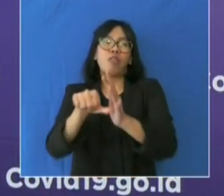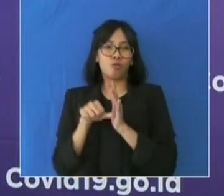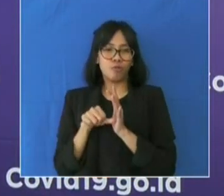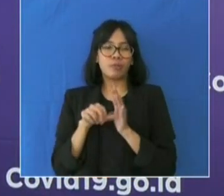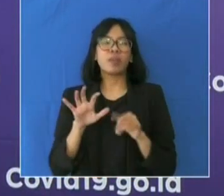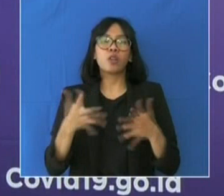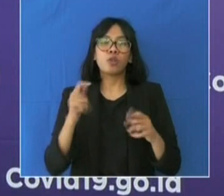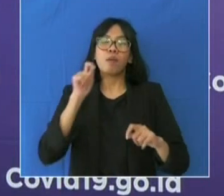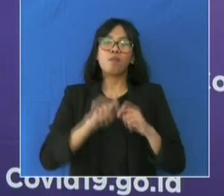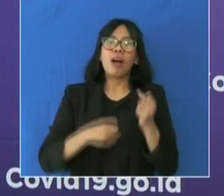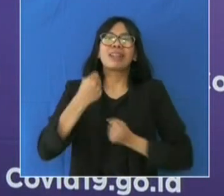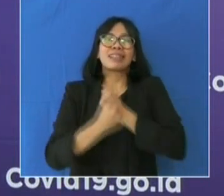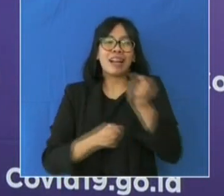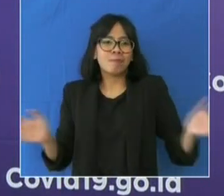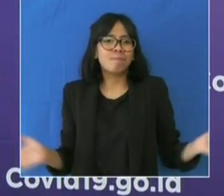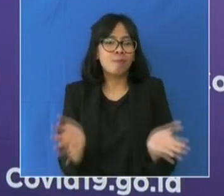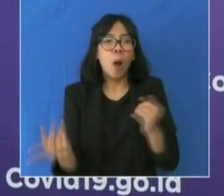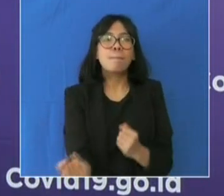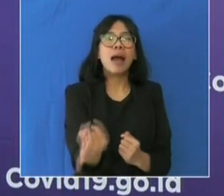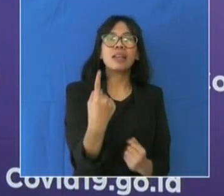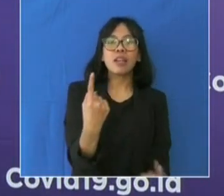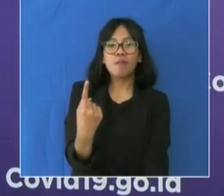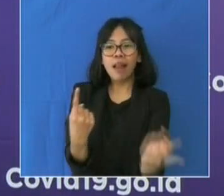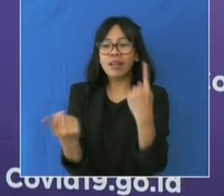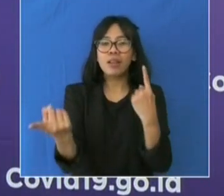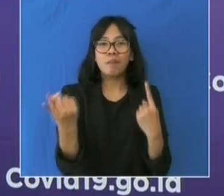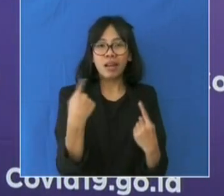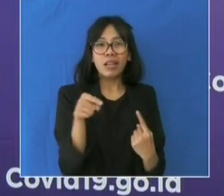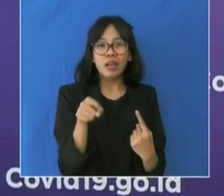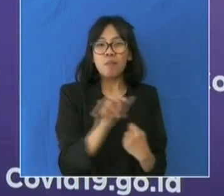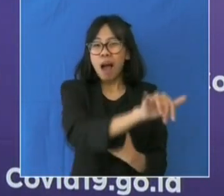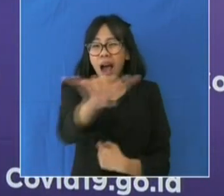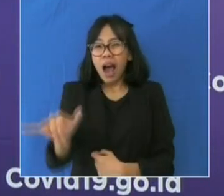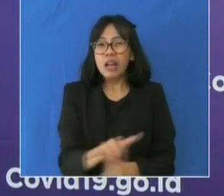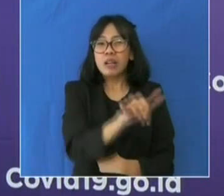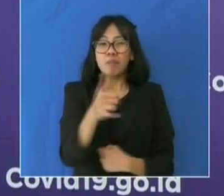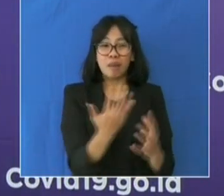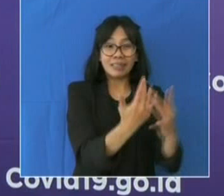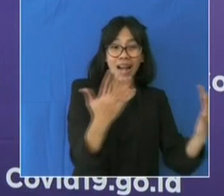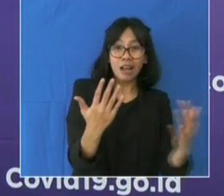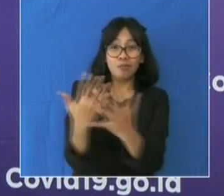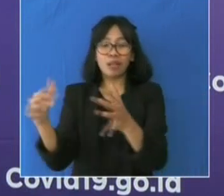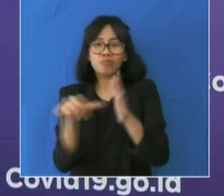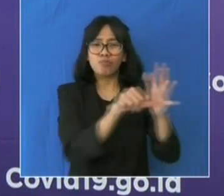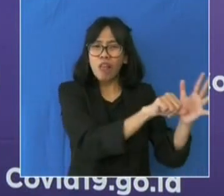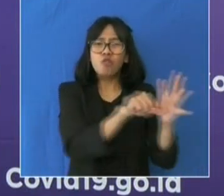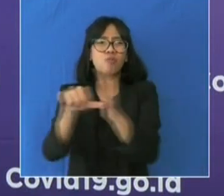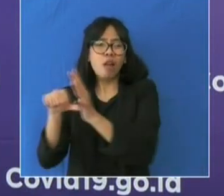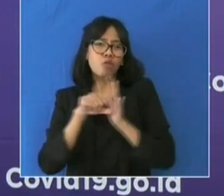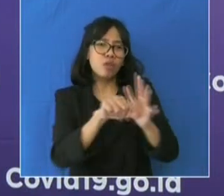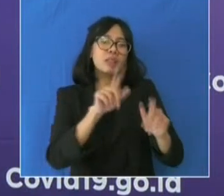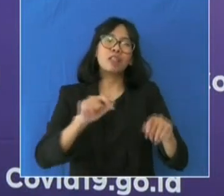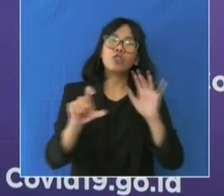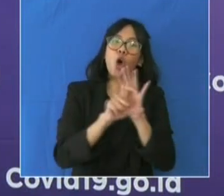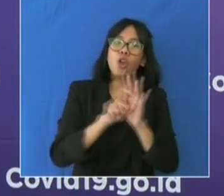bahkan mendorong gerakan solidaritas Mandiri dari kalangan umat dan masyarakat untuk saling membantu seperti